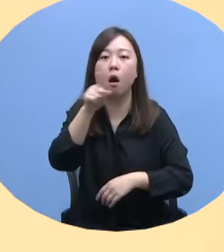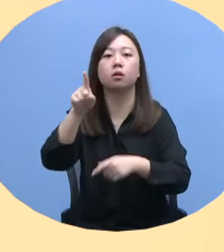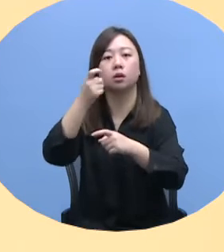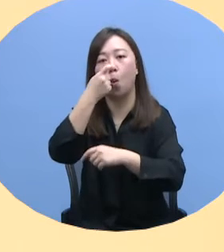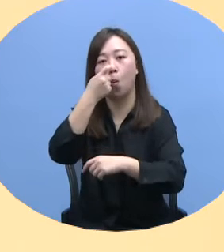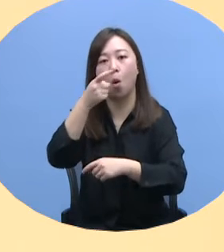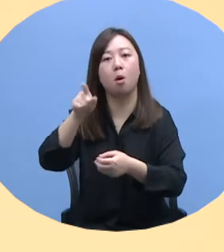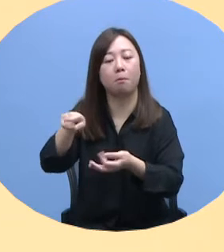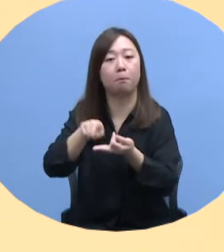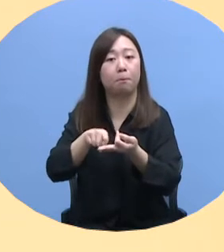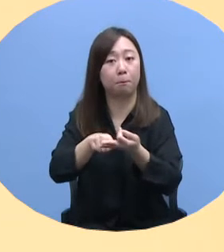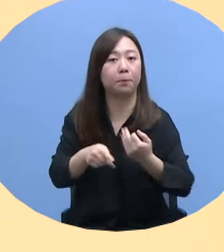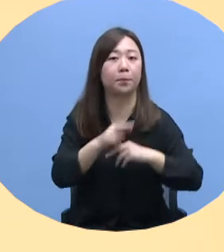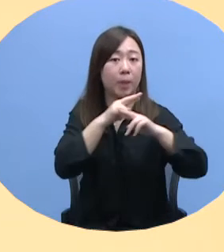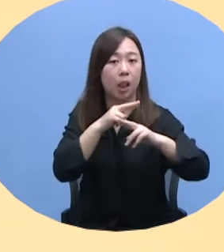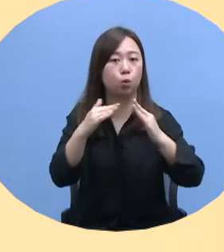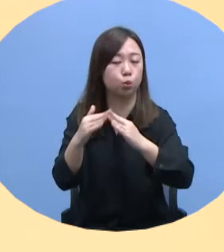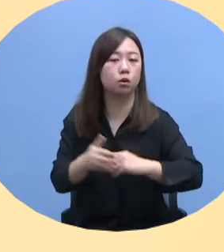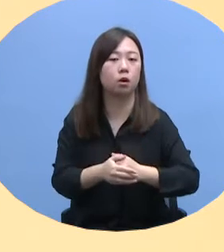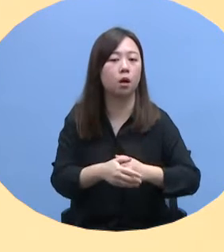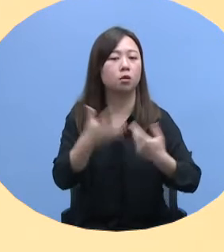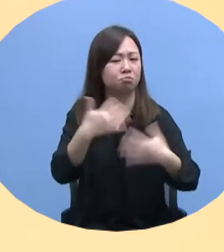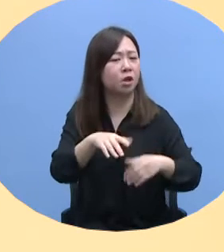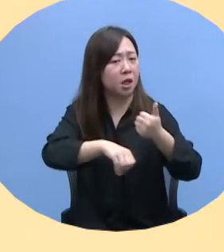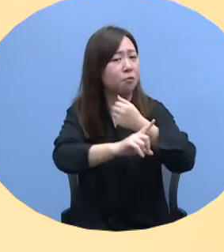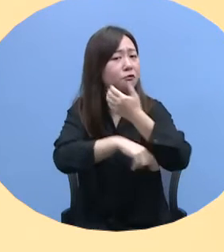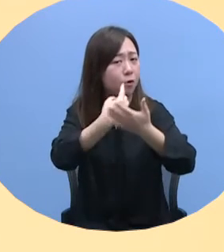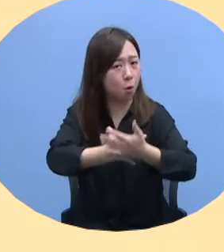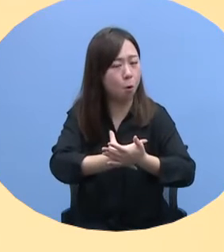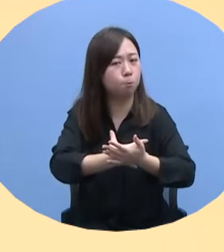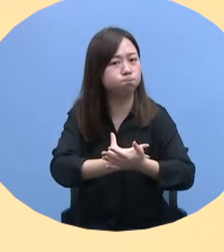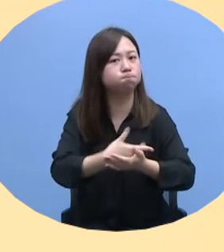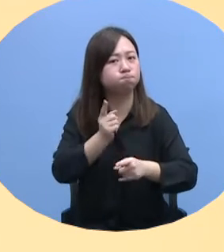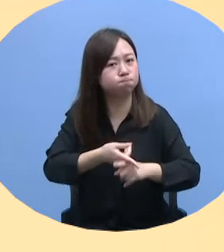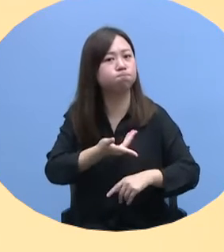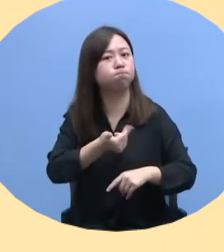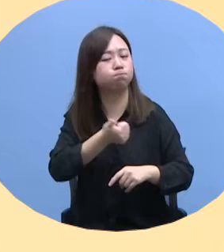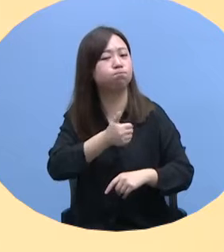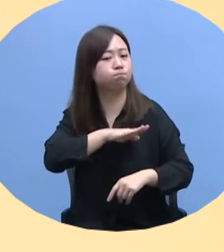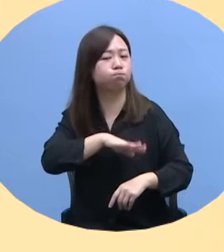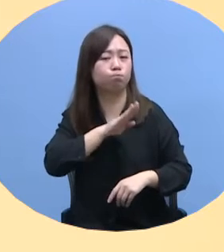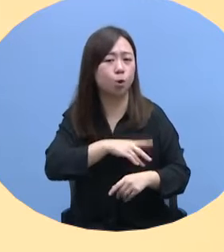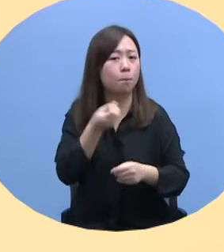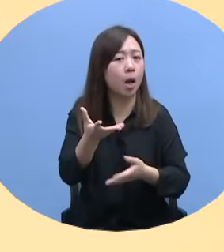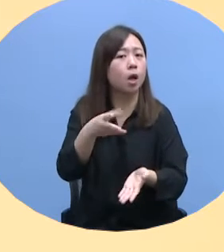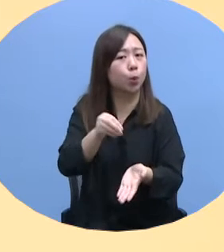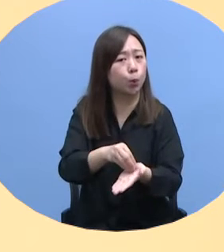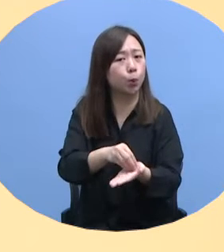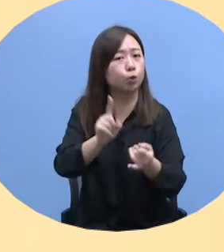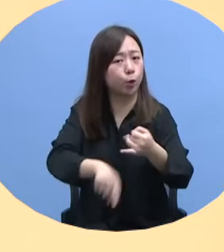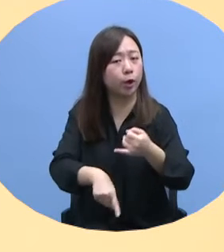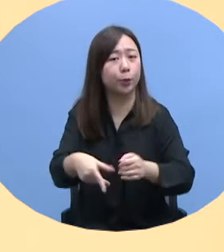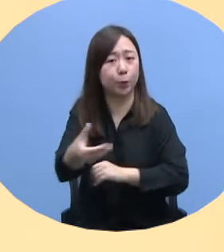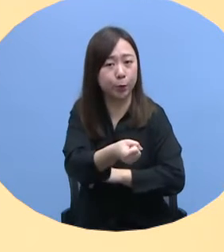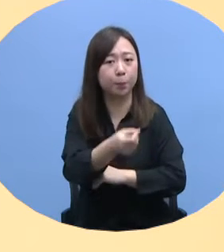之下亦都是很包容地讓終審法院行使終審權的時候可以委任一些